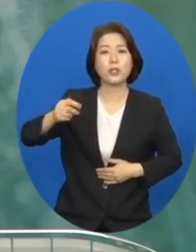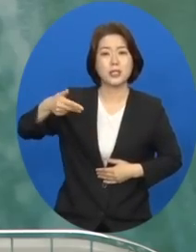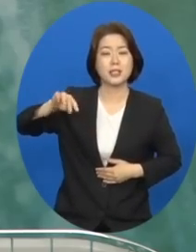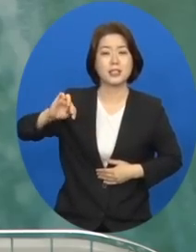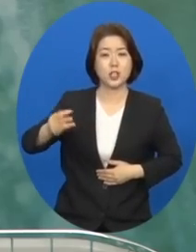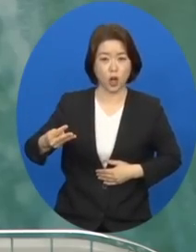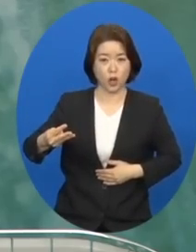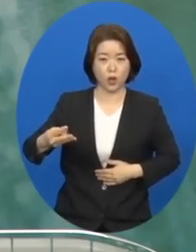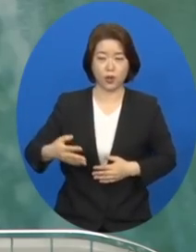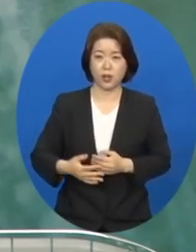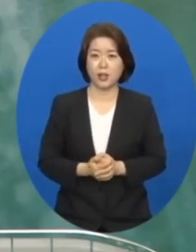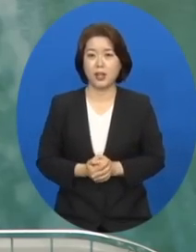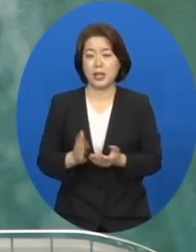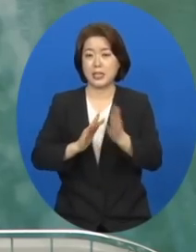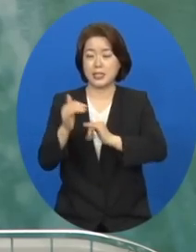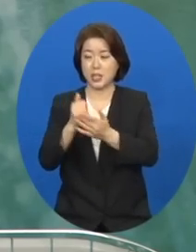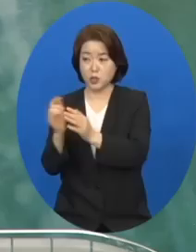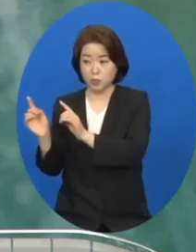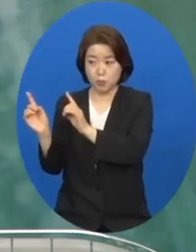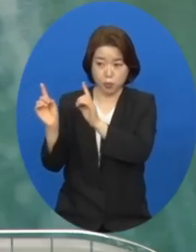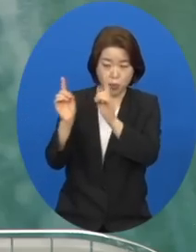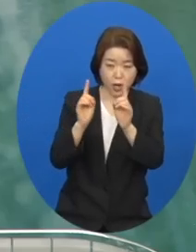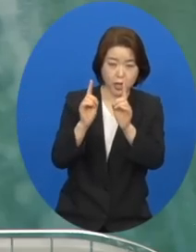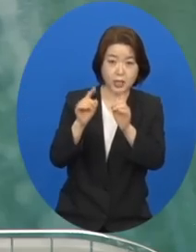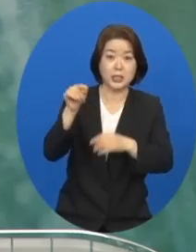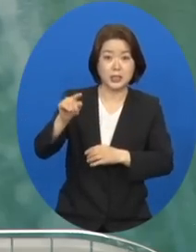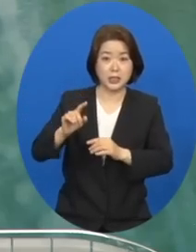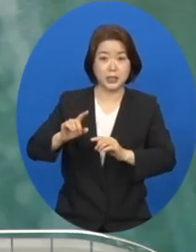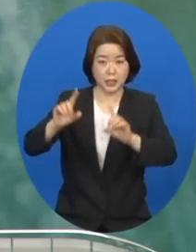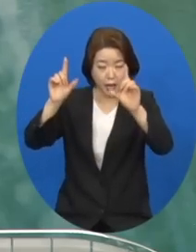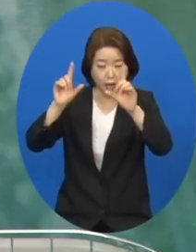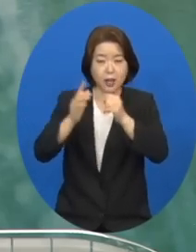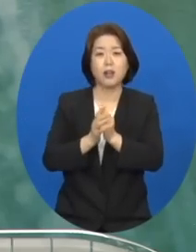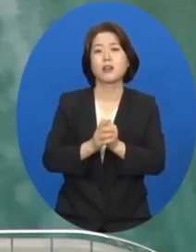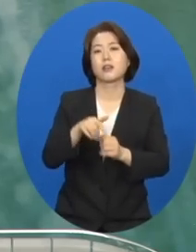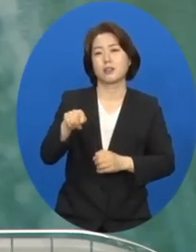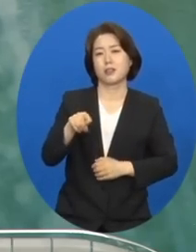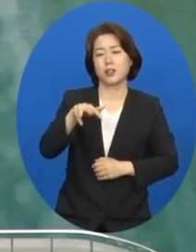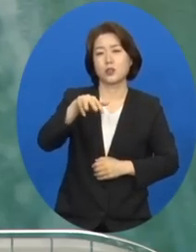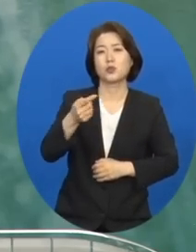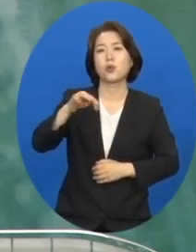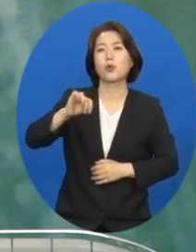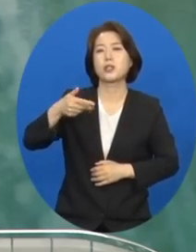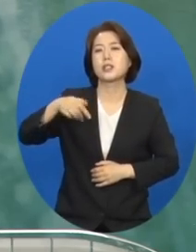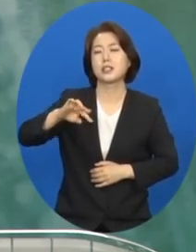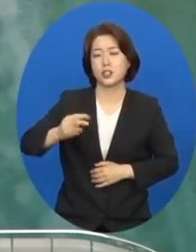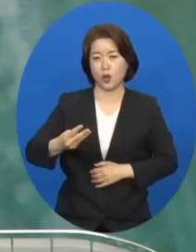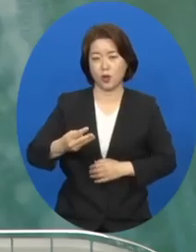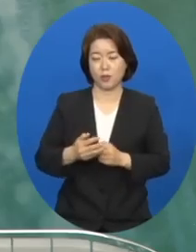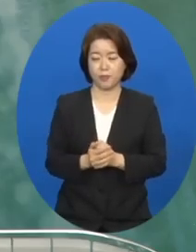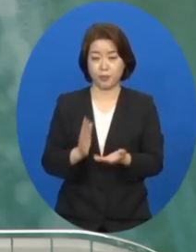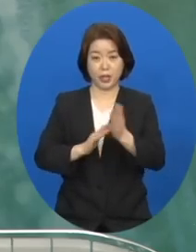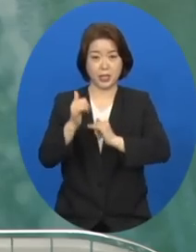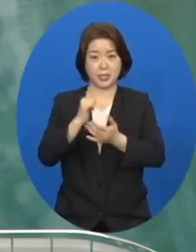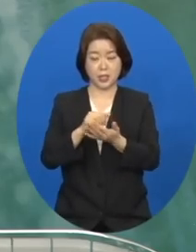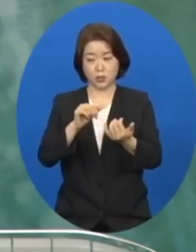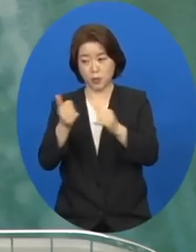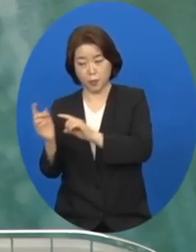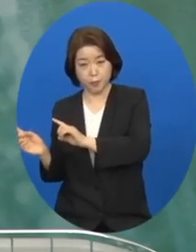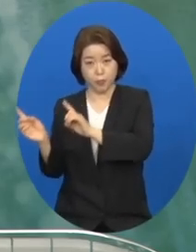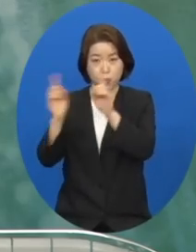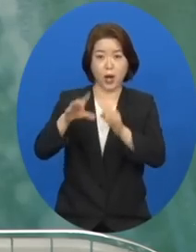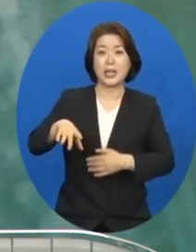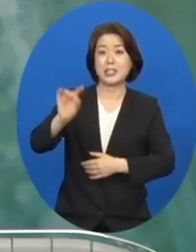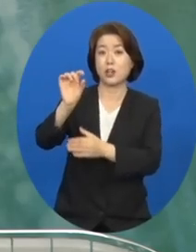하셨던 그 부활 안 씹고 첫날 그날이 초 실 자리였어요 예수님 부활의 첫 열매 인데 그것은 첫